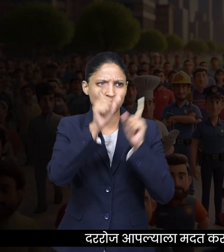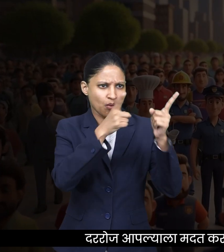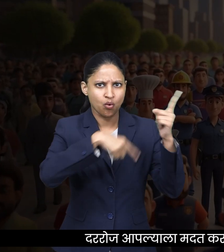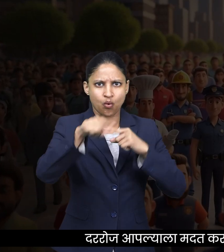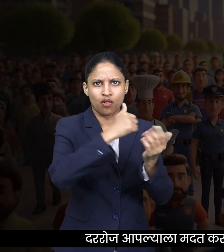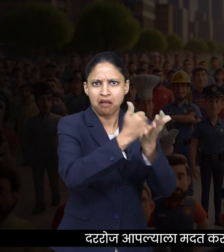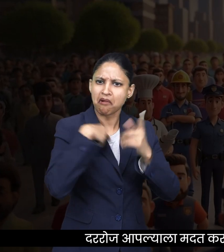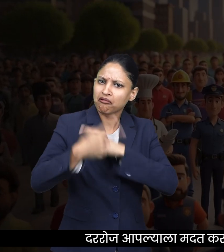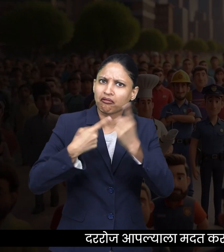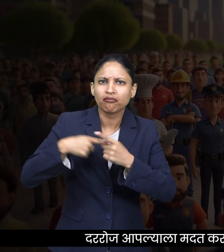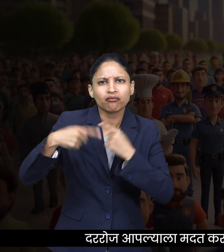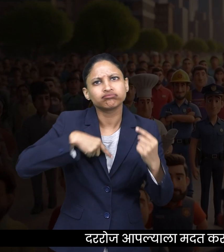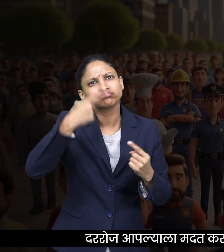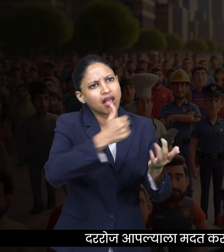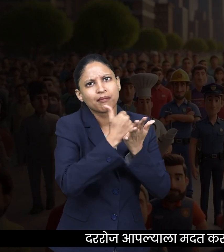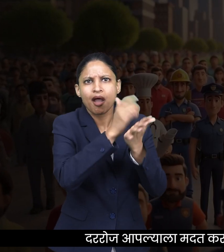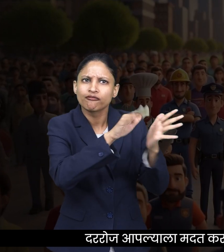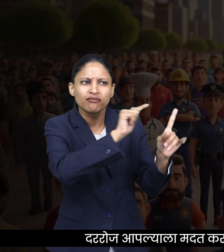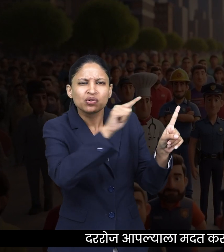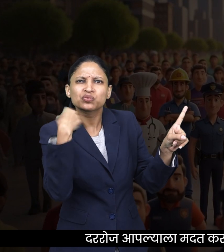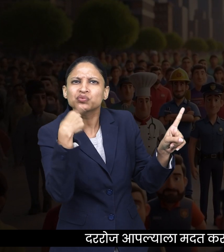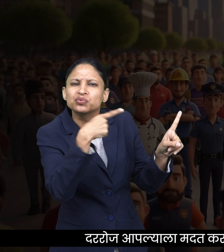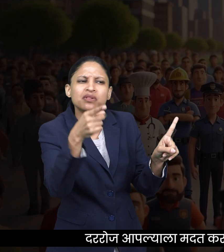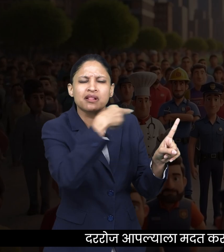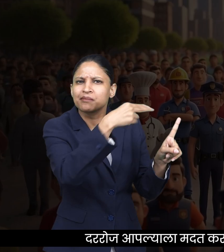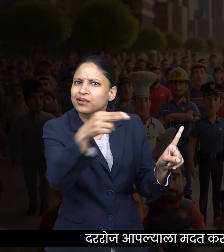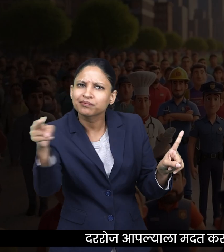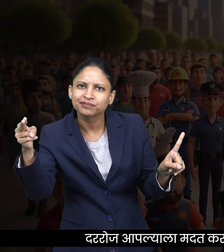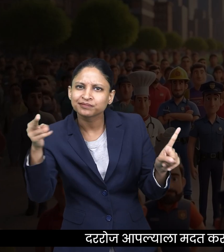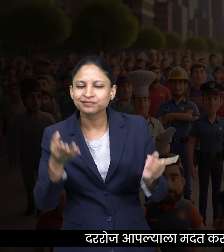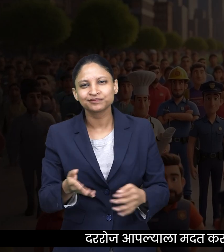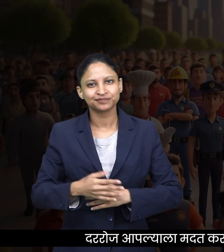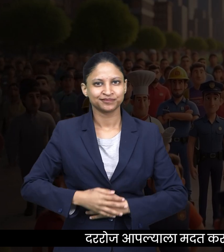दररोज आपल्याला मदत करणाऱ्या वेगवेगळ्या लोकांची नावे सांगा.